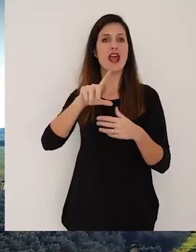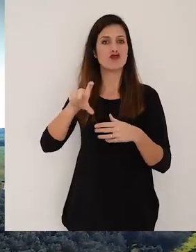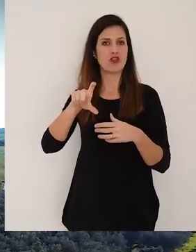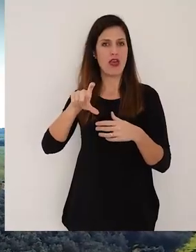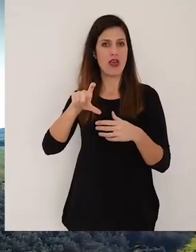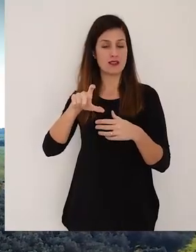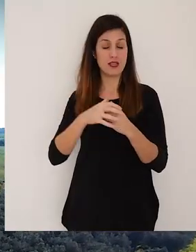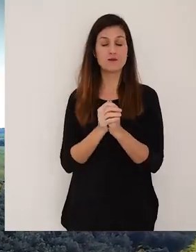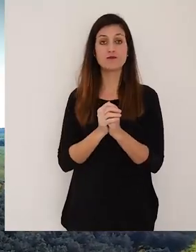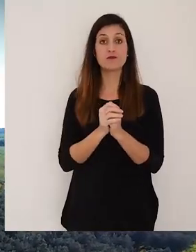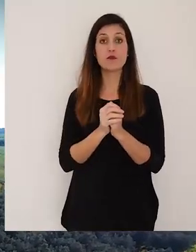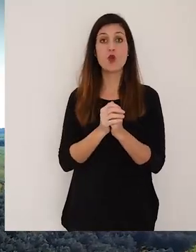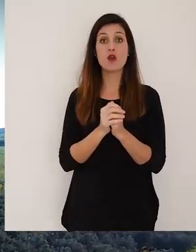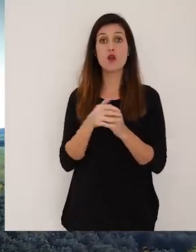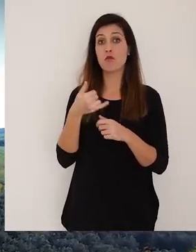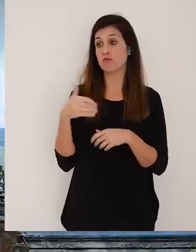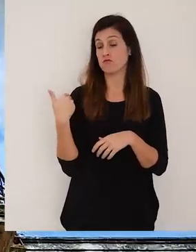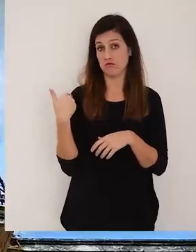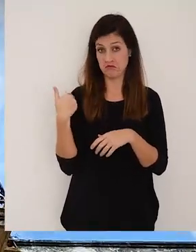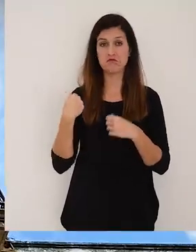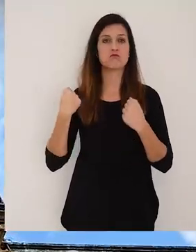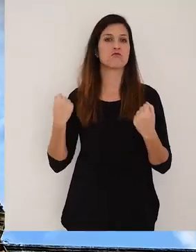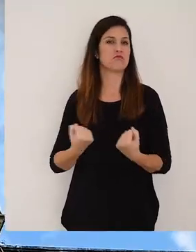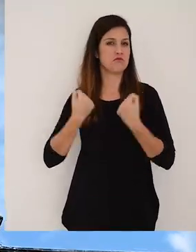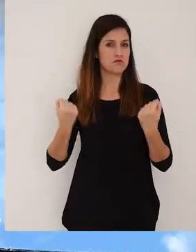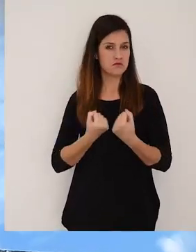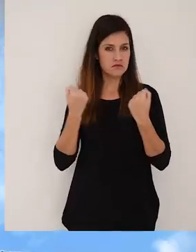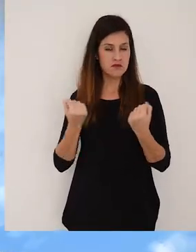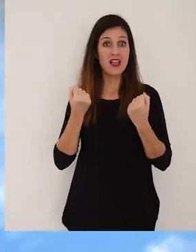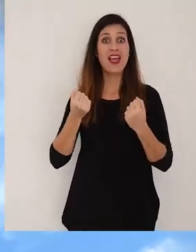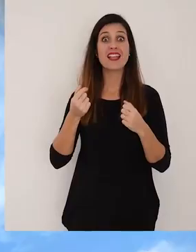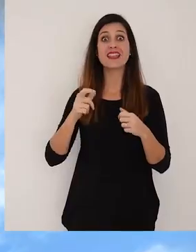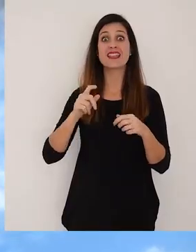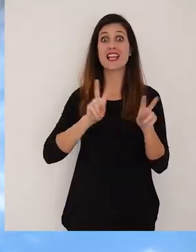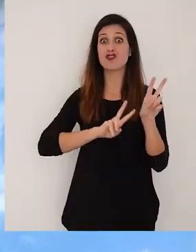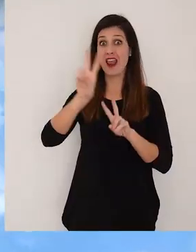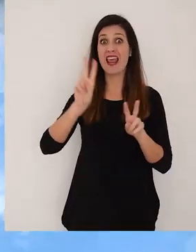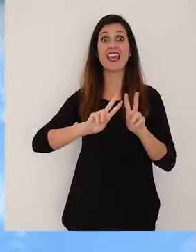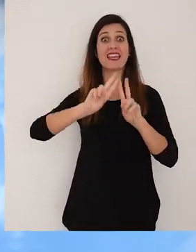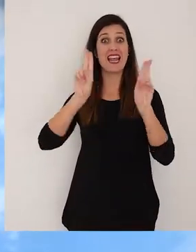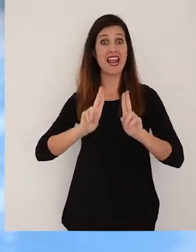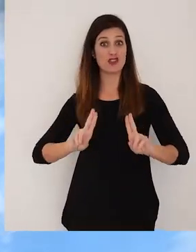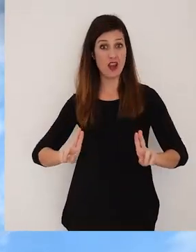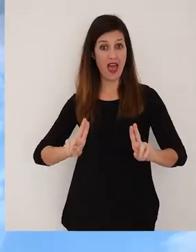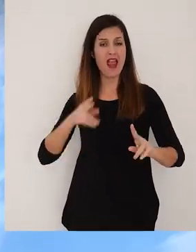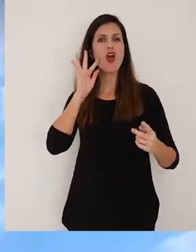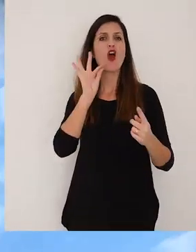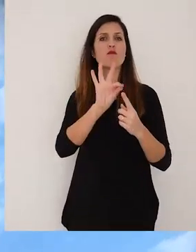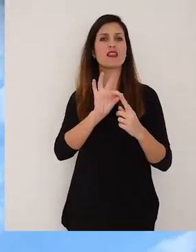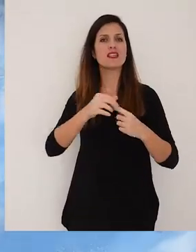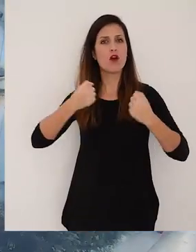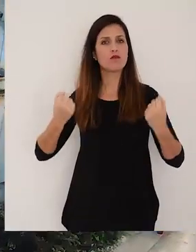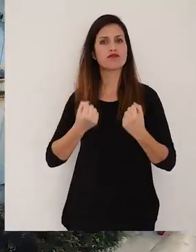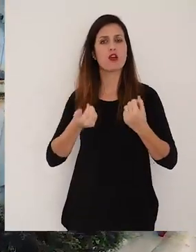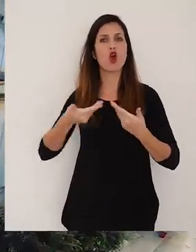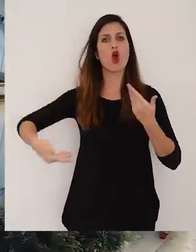Negli ultimi anni la comunità di Uggiano ha sostenuto diverse iniziative nell'ambito nazionale e internazionale a favore della cooperazione tra